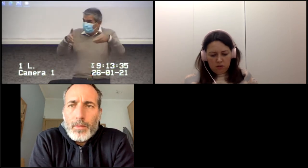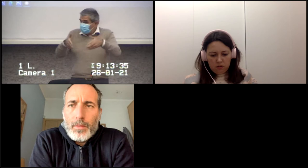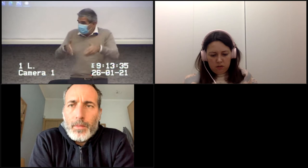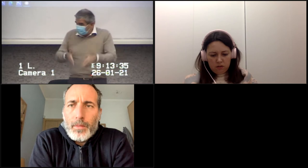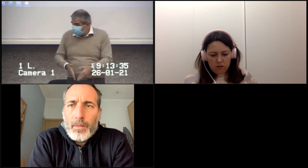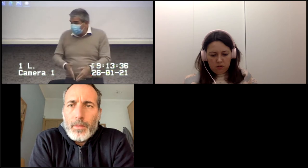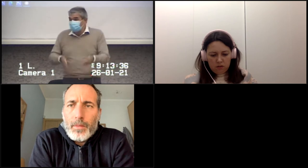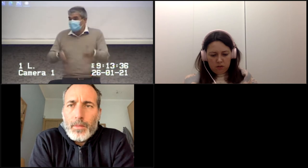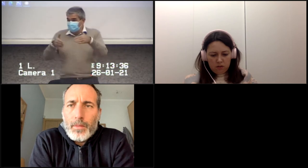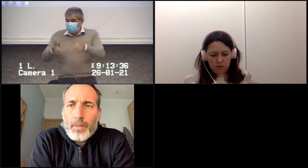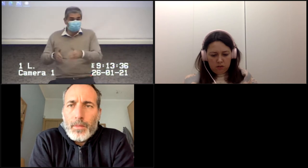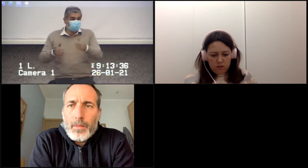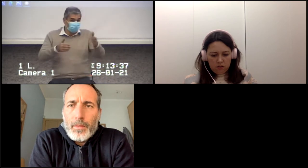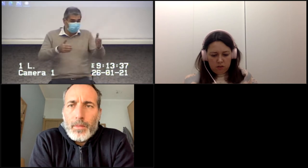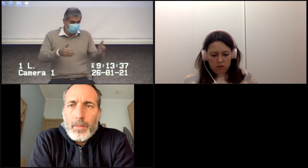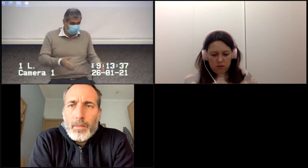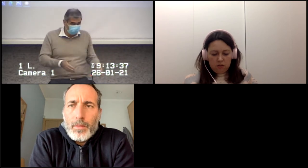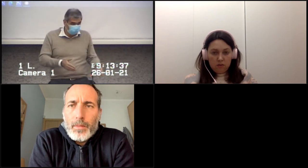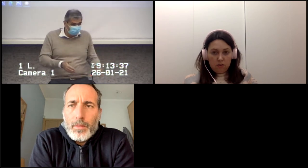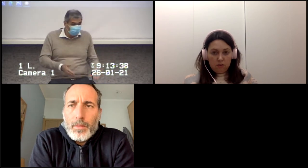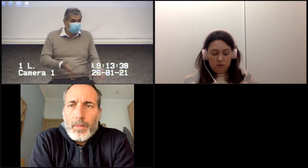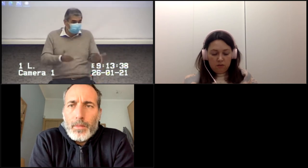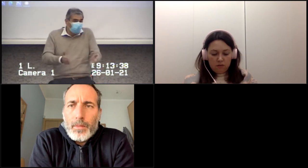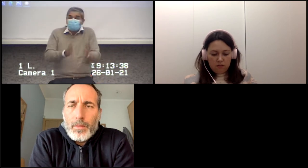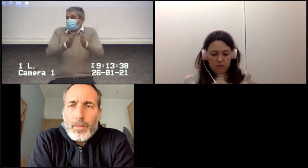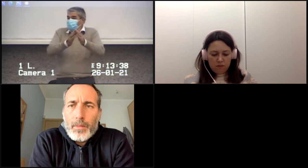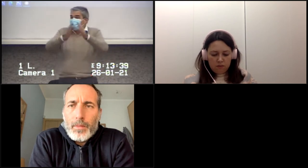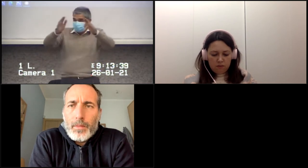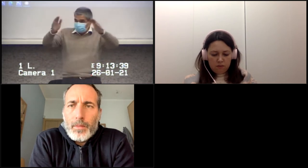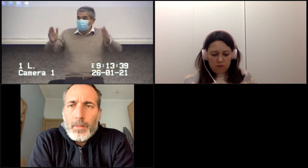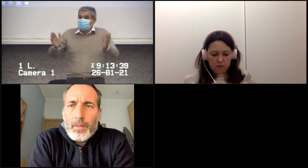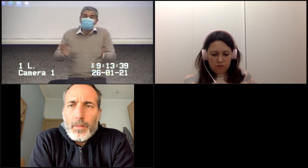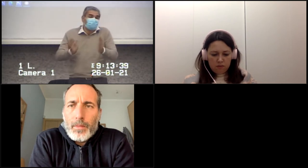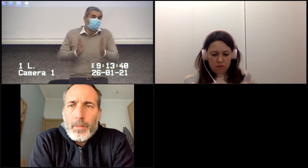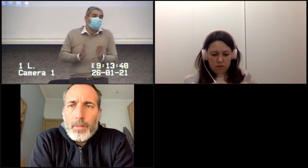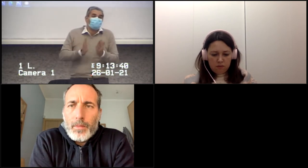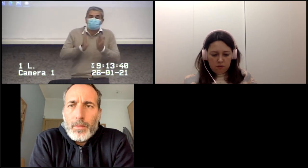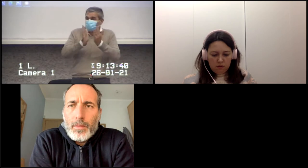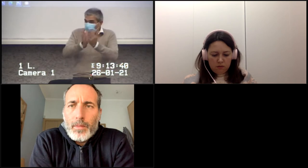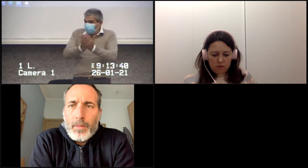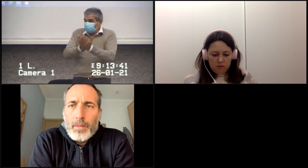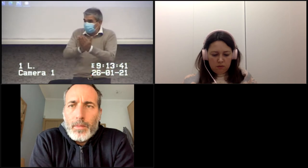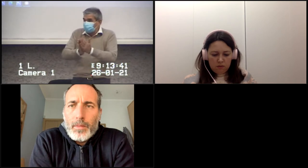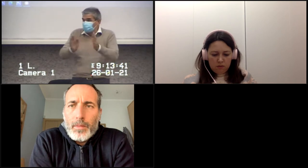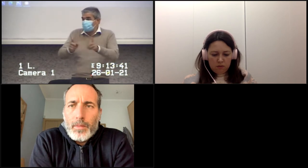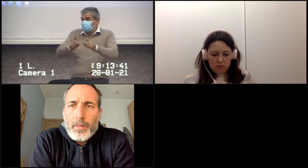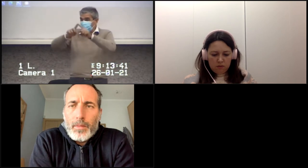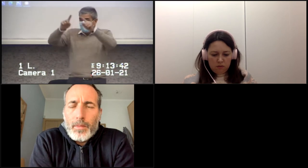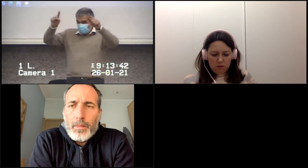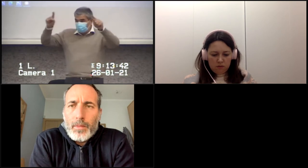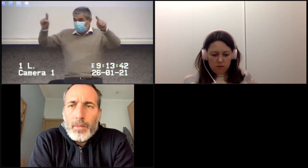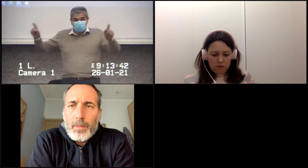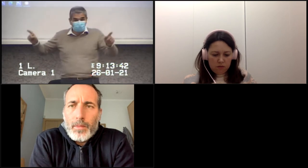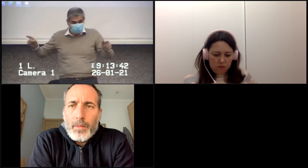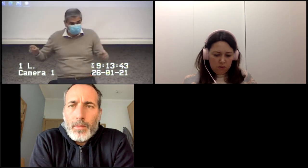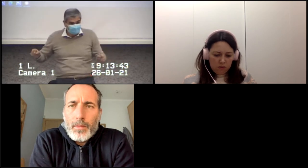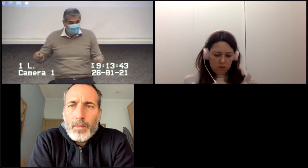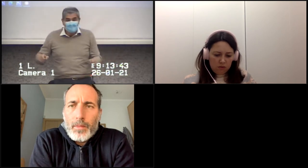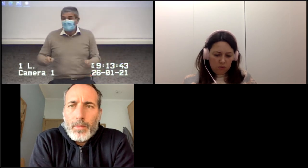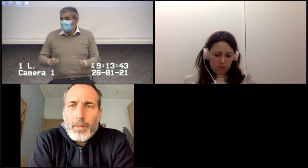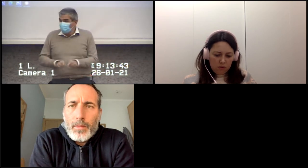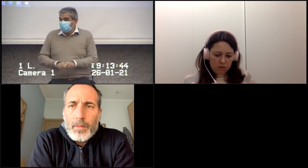nella realtà delle singole comunità poi un impianto normativo, che è quello che è il compito della Regione, cioè